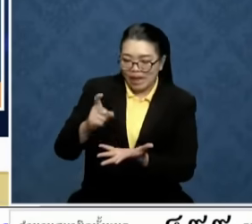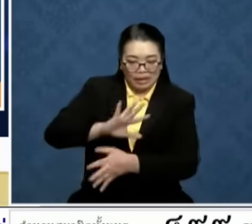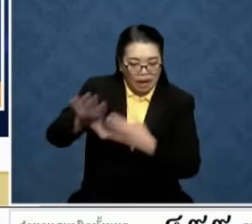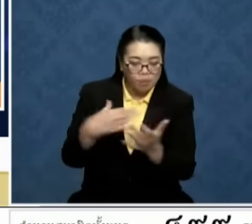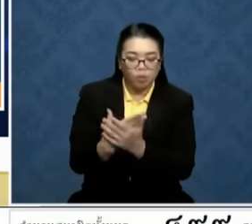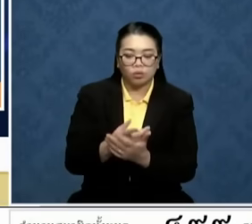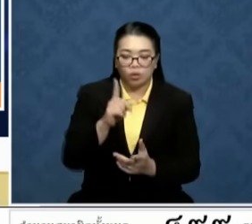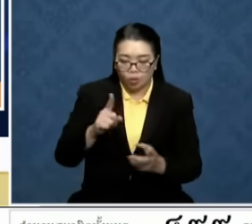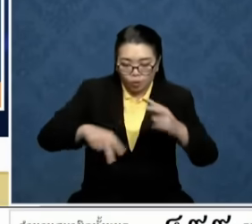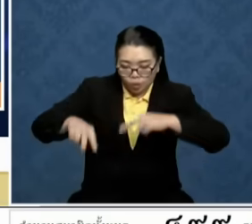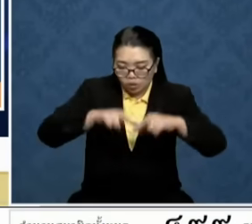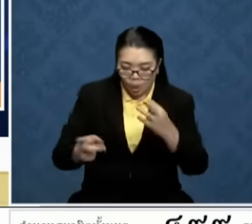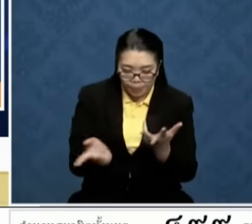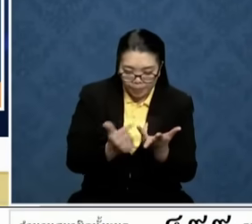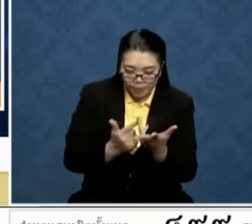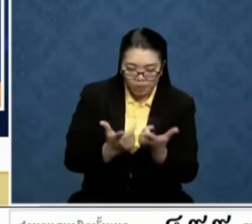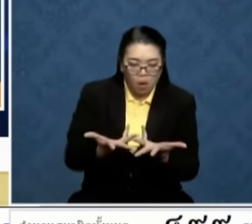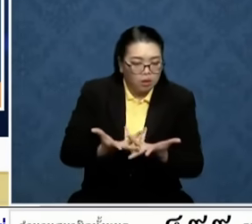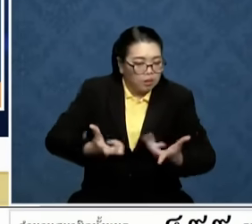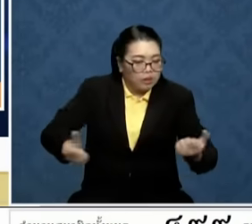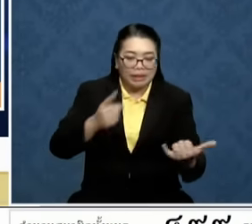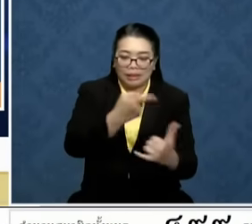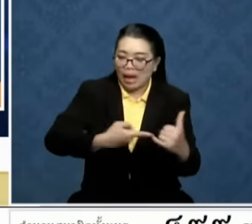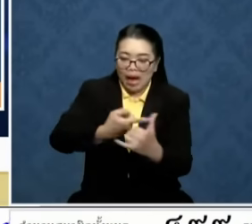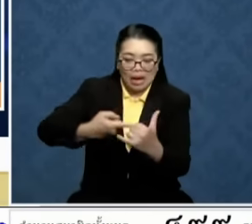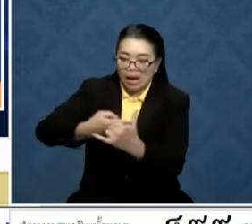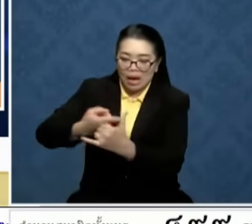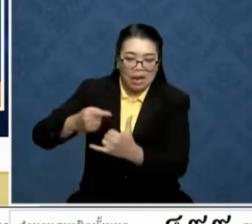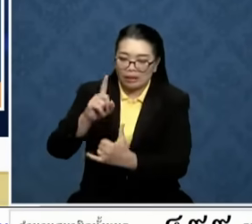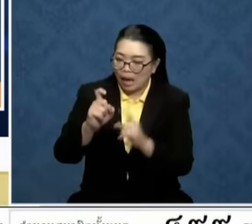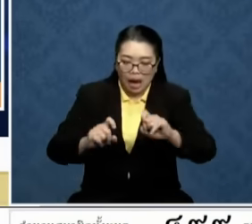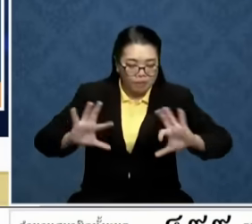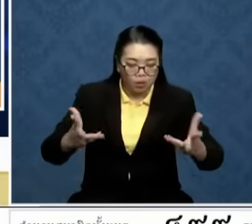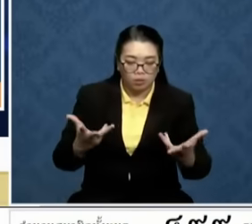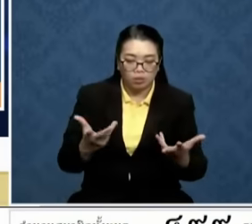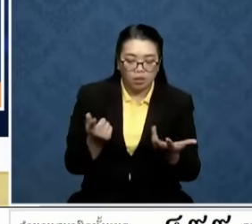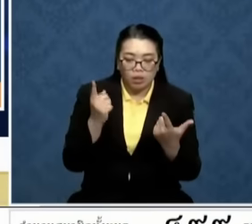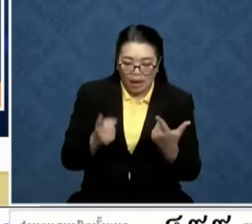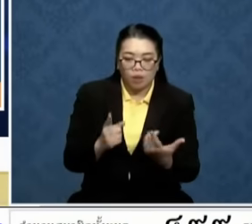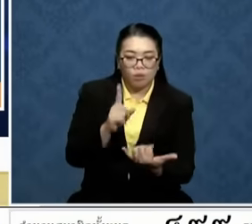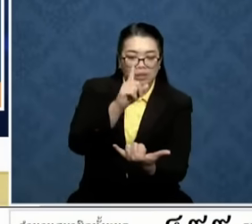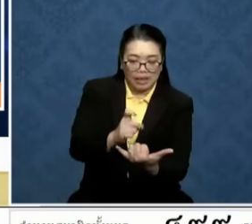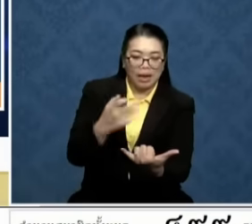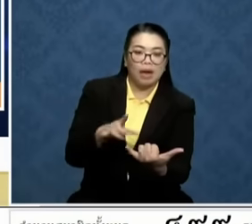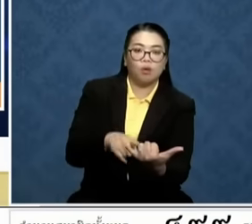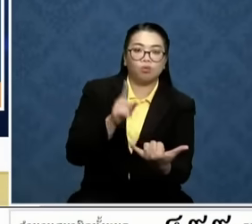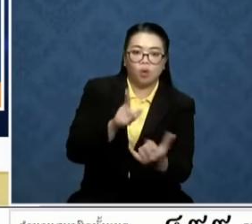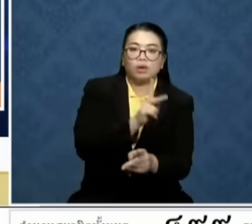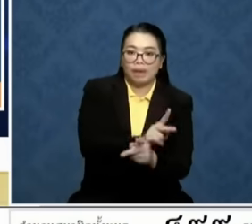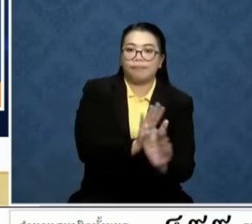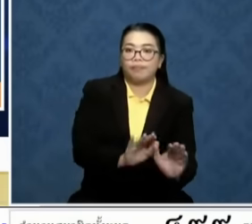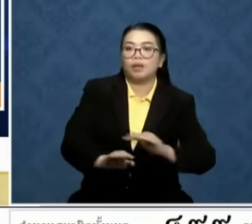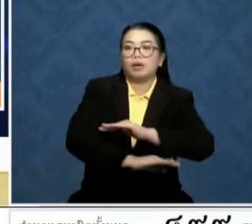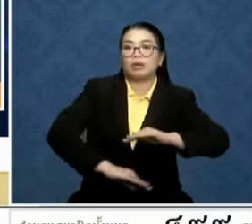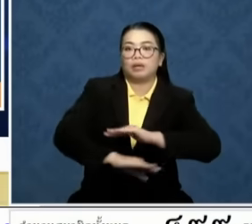กับกรมประมงตรวจสอบนะครับทำลายแล้วเก็บซากเอาไว้ให้กรมประมงตรวจสอบไม่